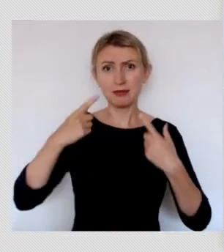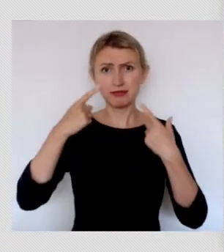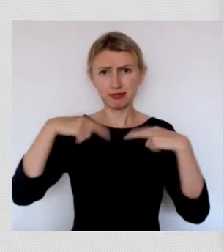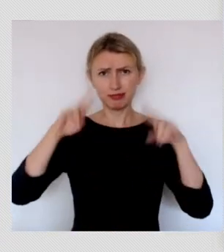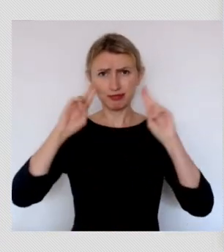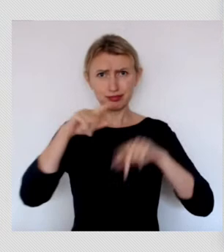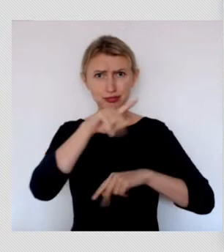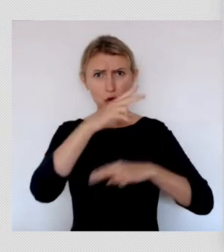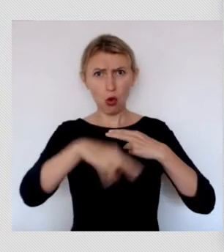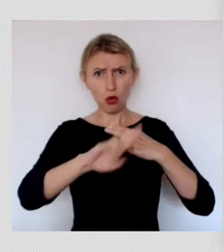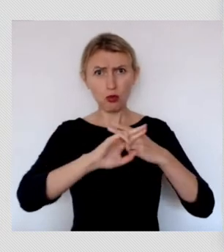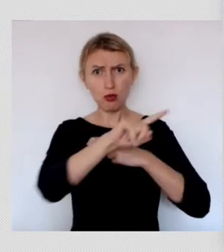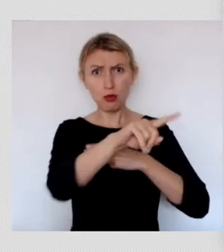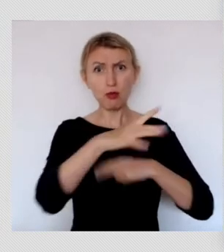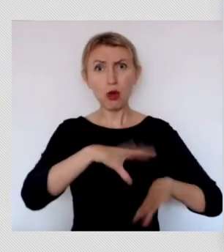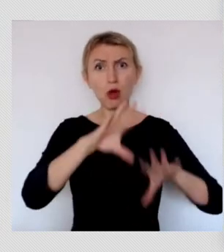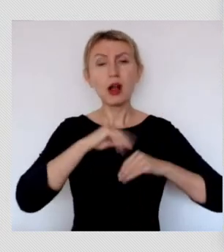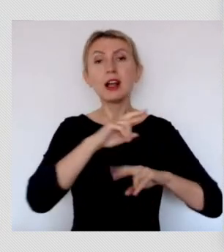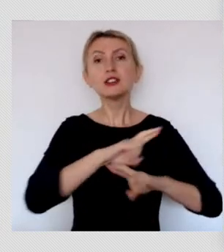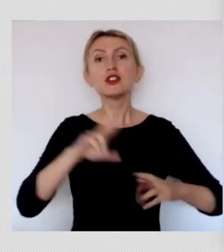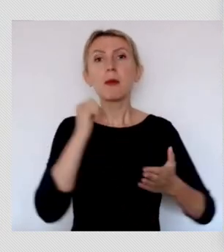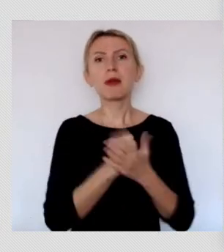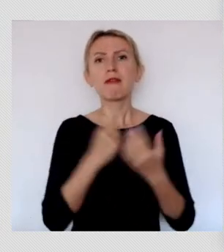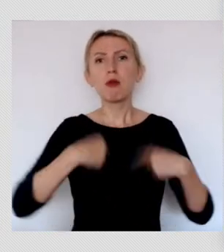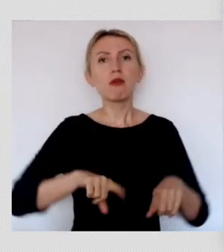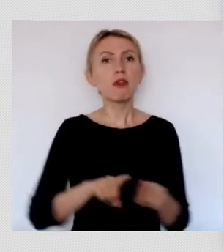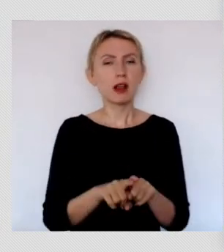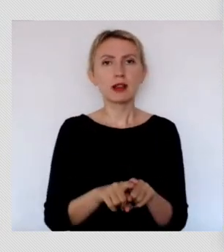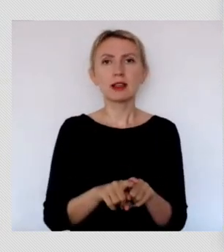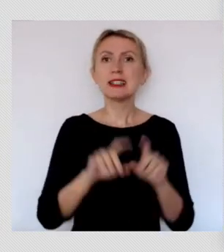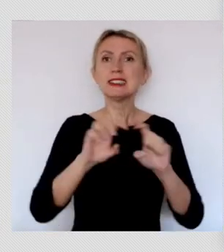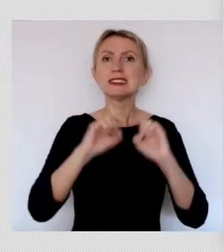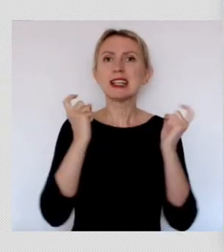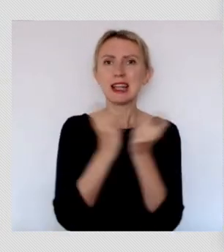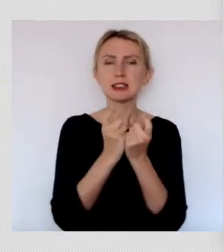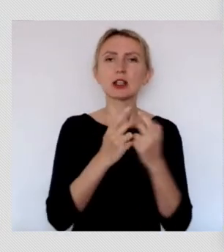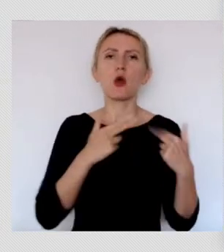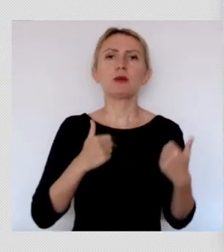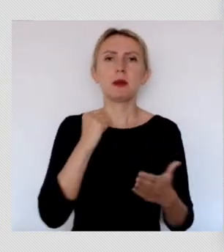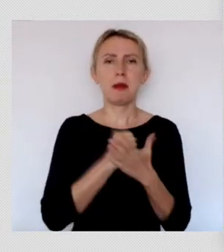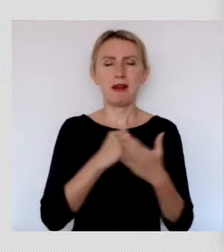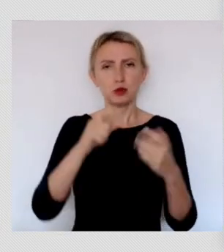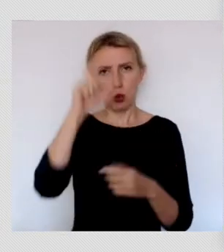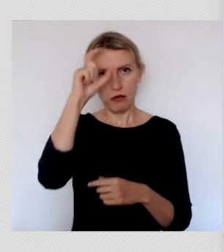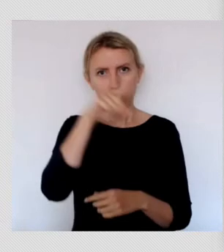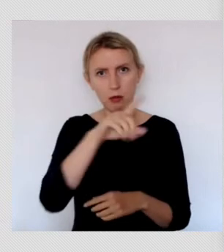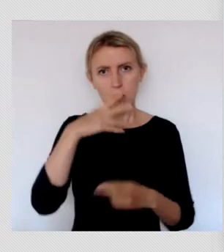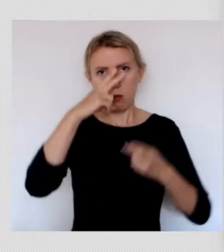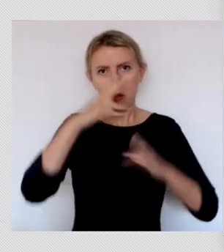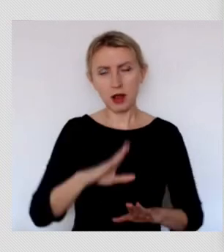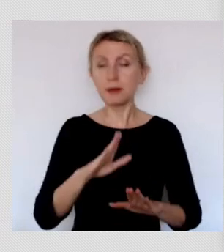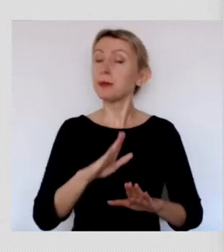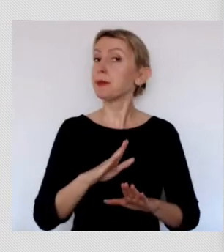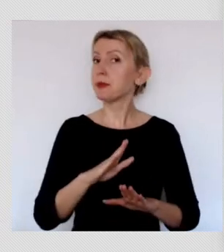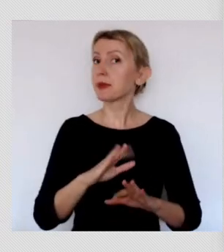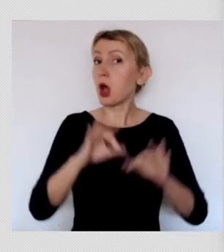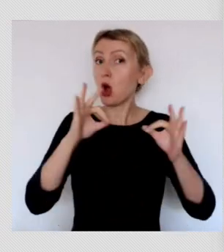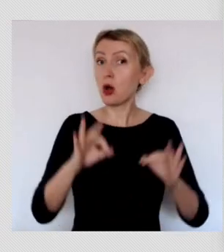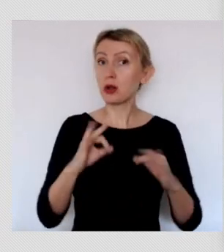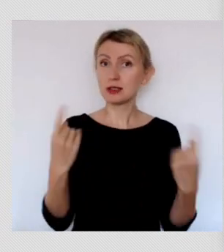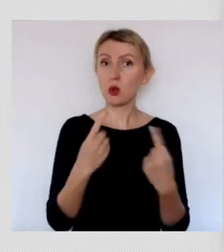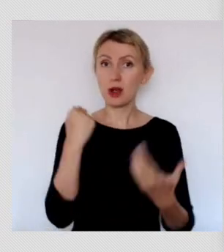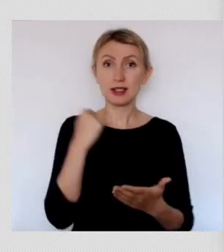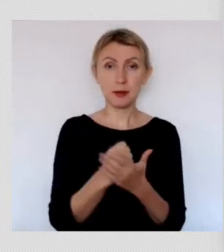odpowiedź, jaką otrzymał Rzecznik Praw Obywatelskich z Senackiej Komisji Praw Człowieka, w której wskazano, utrzymywanie obecnego stanu